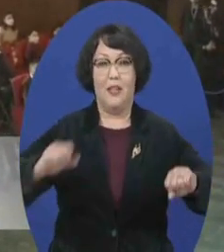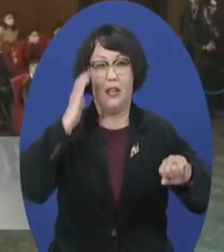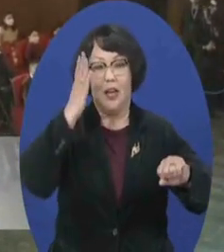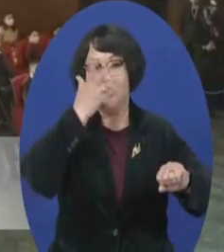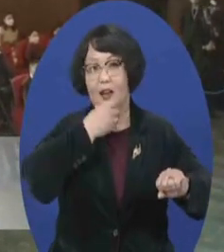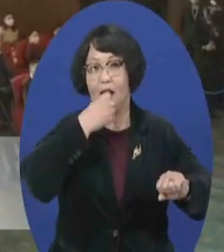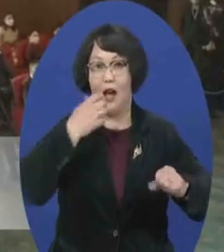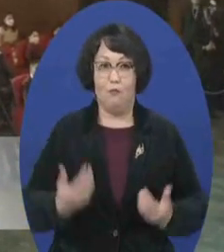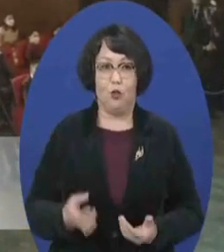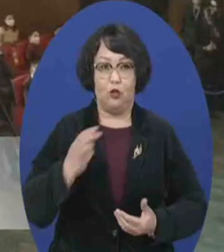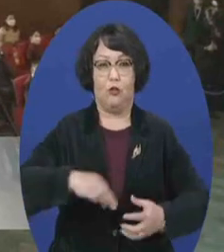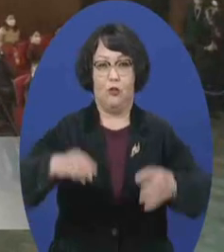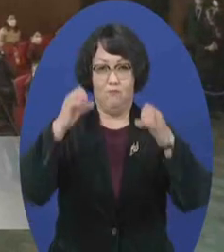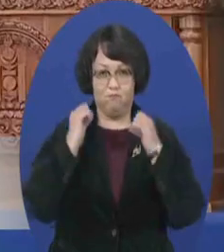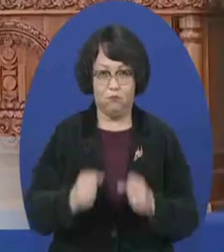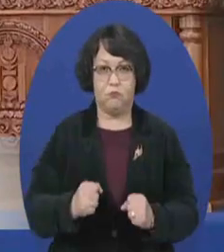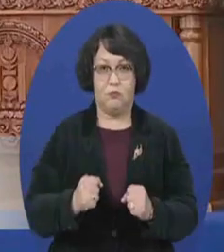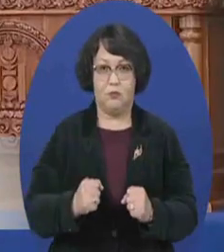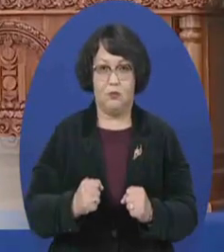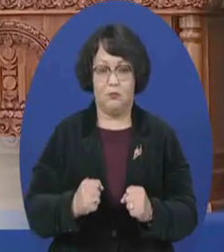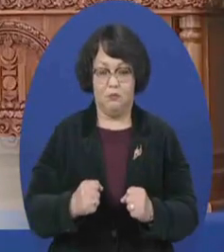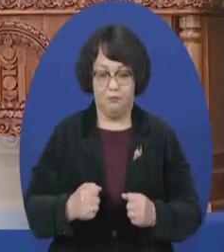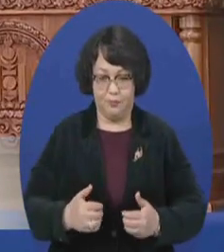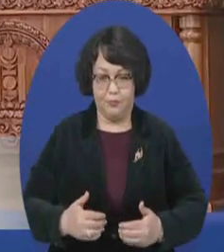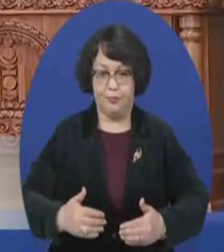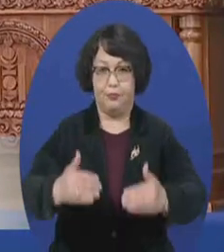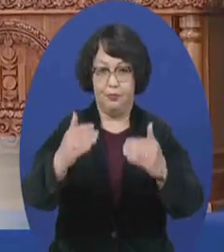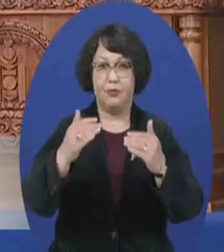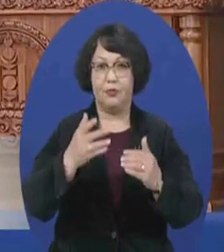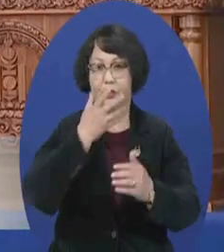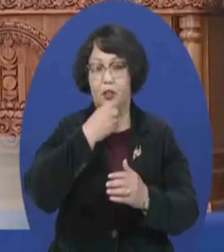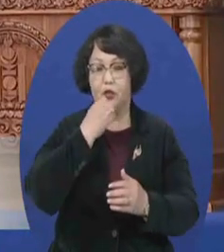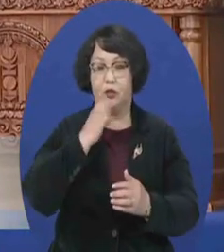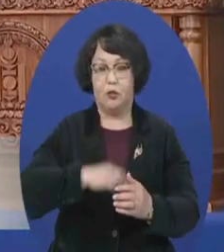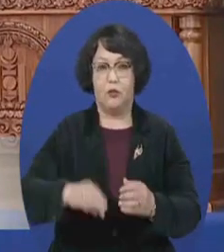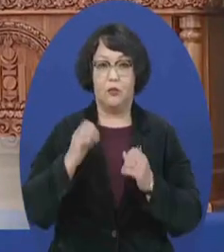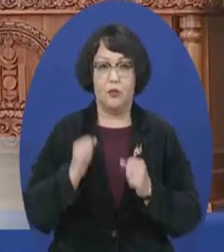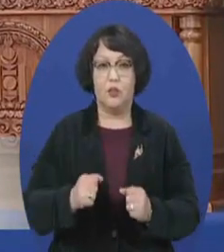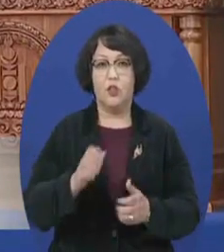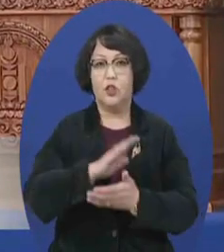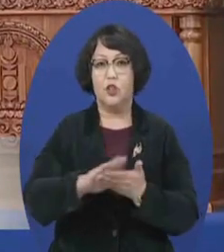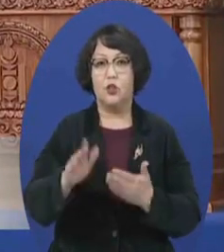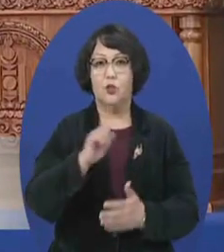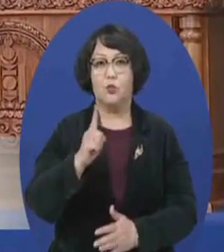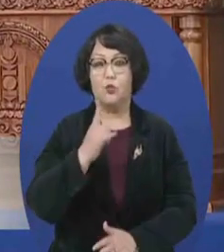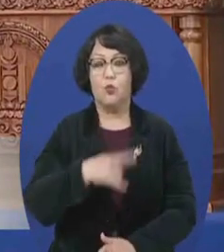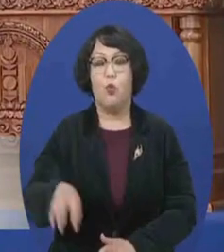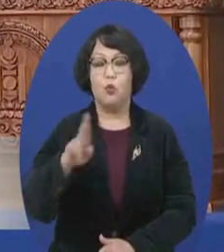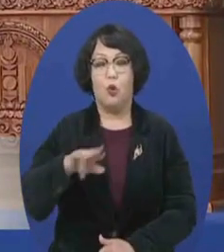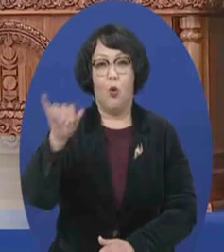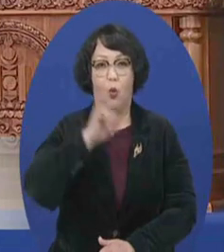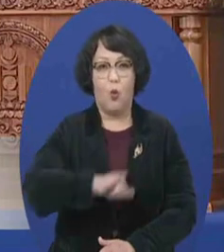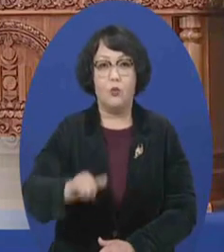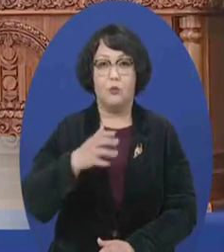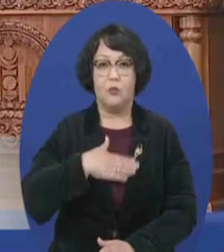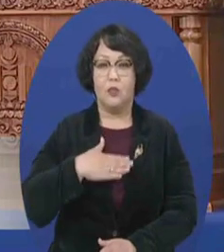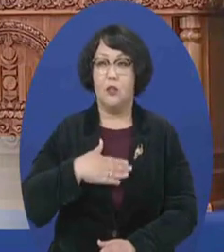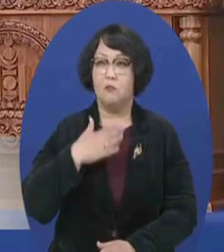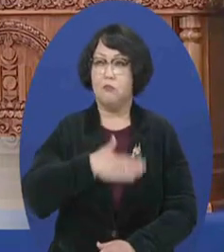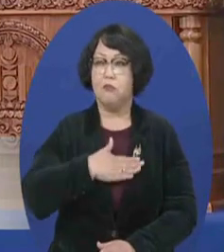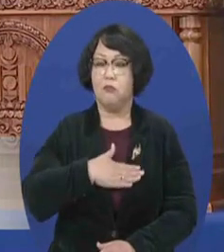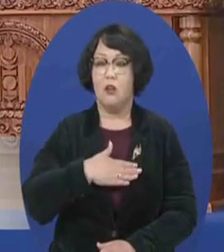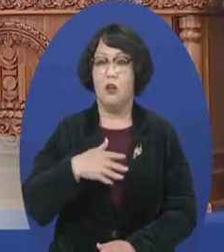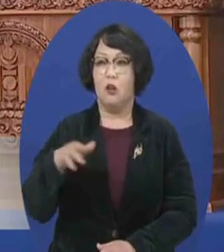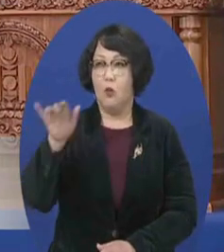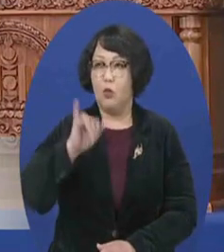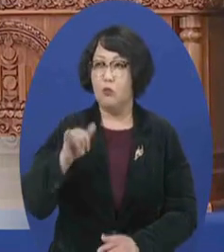сайхан ирээдүйн төлөө хамтдаа хүчин зүтгэцгээе. Шинэ зуунд эх орон маань дэлхийн хөгжилтэй улс орнуудын